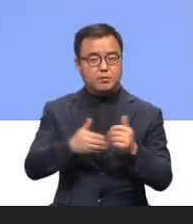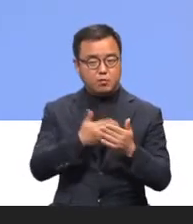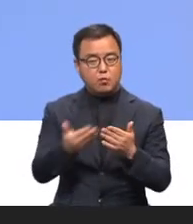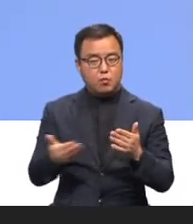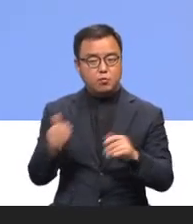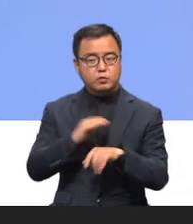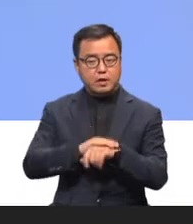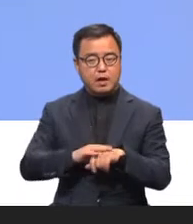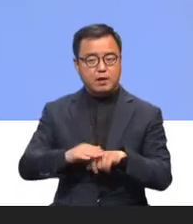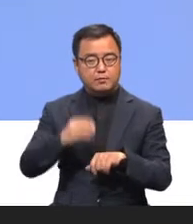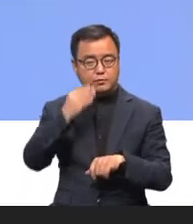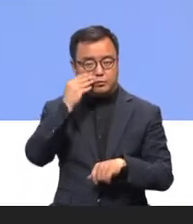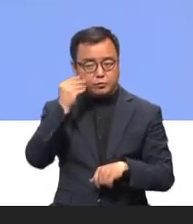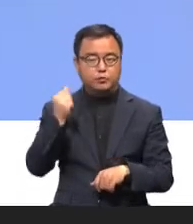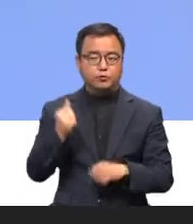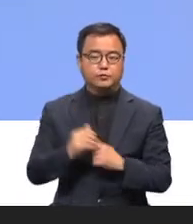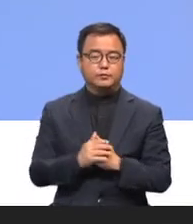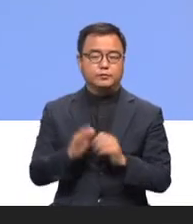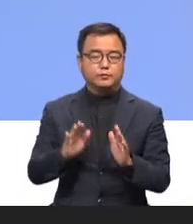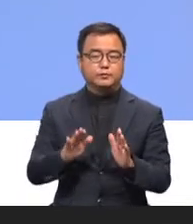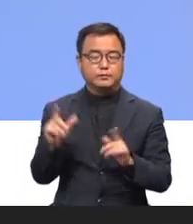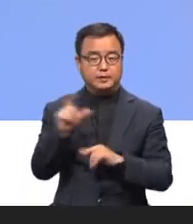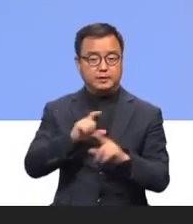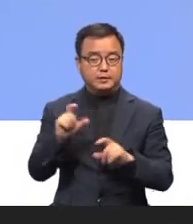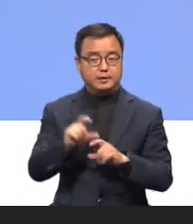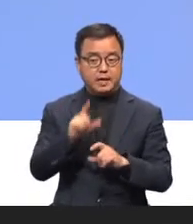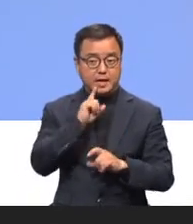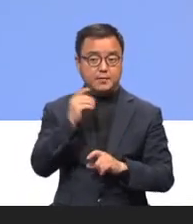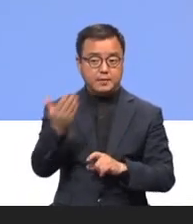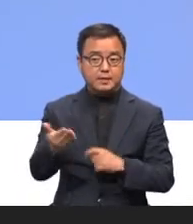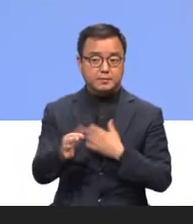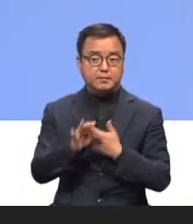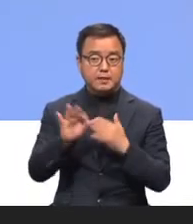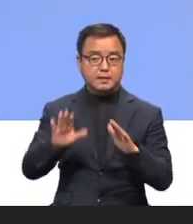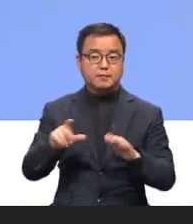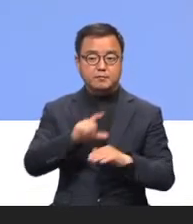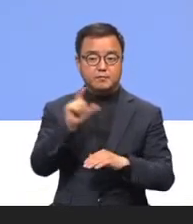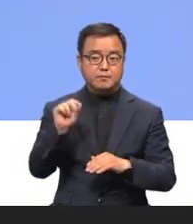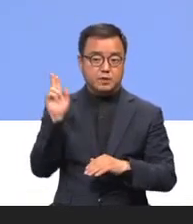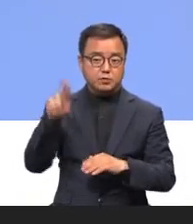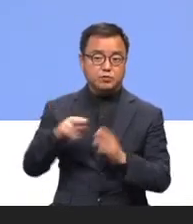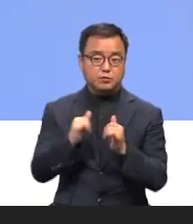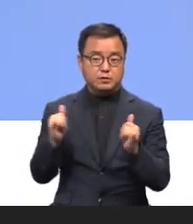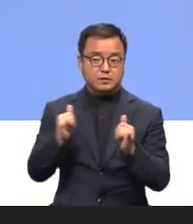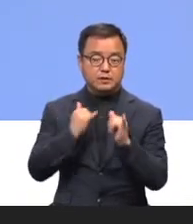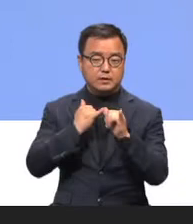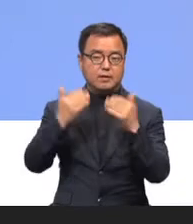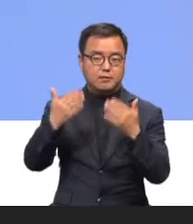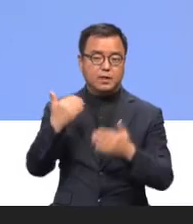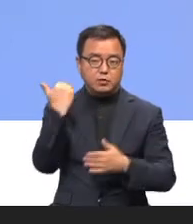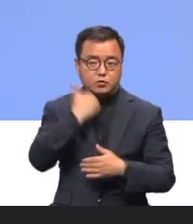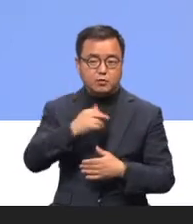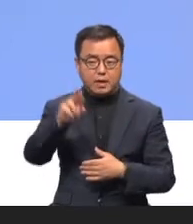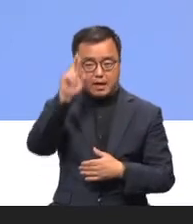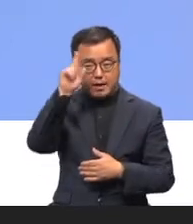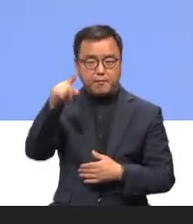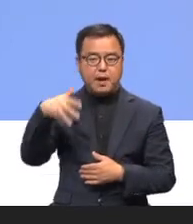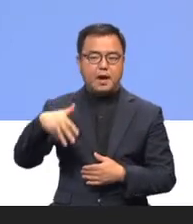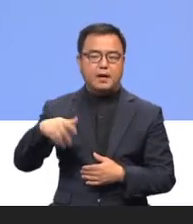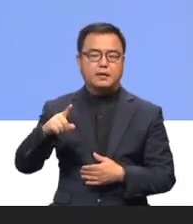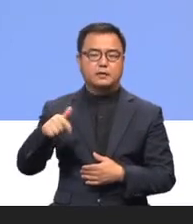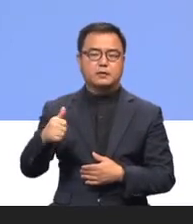있다고 볼 수가 있습니다. 뭐 참고 삼아서 이달의 투수상을 받았던 한국 선수가 있었죠. 박찬호 그쵸. 선수가